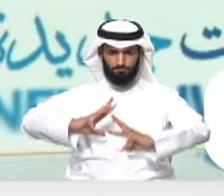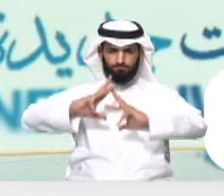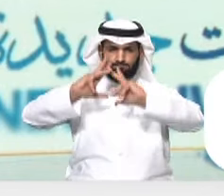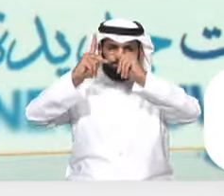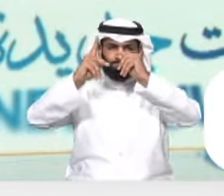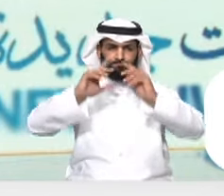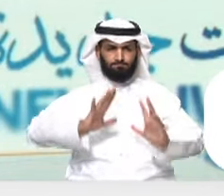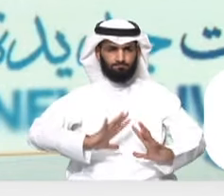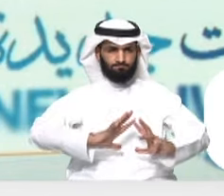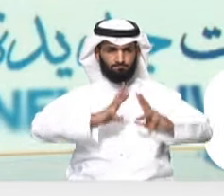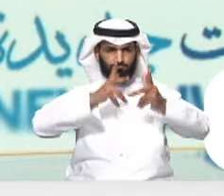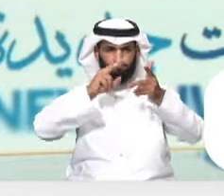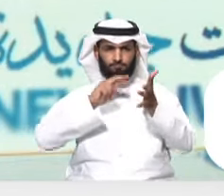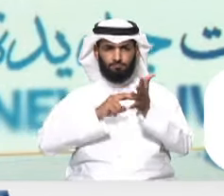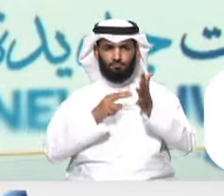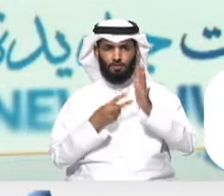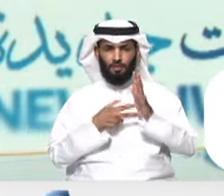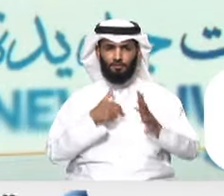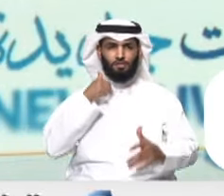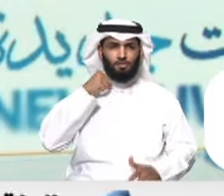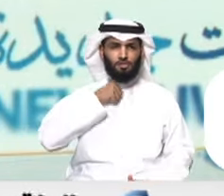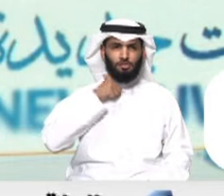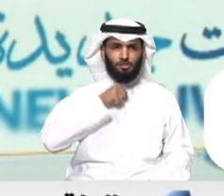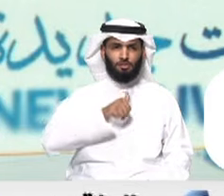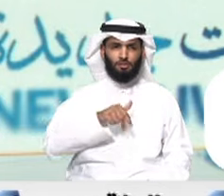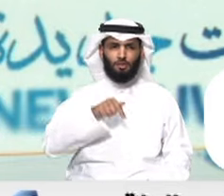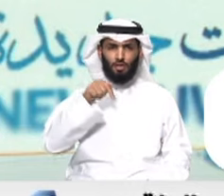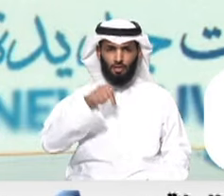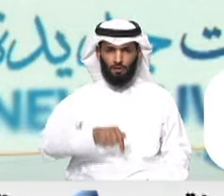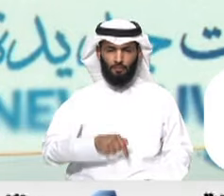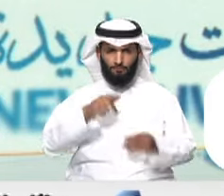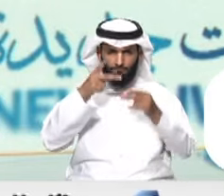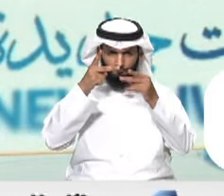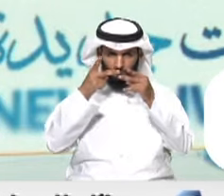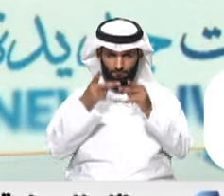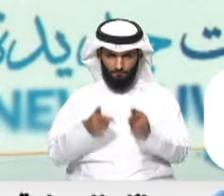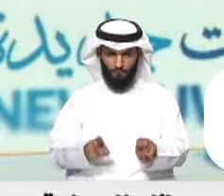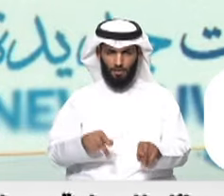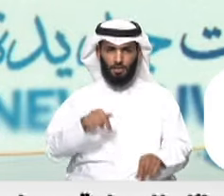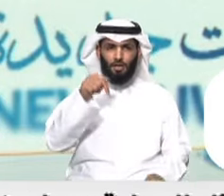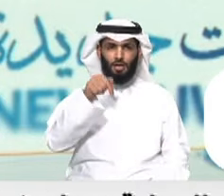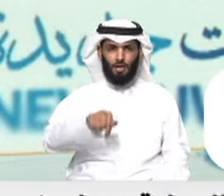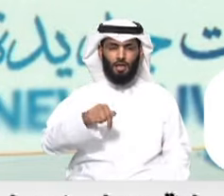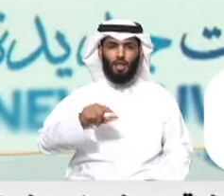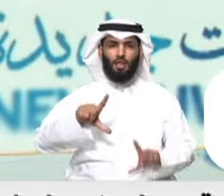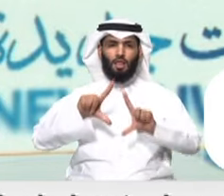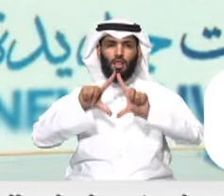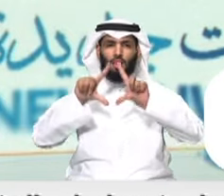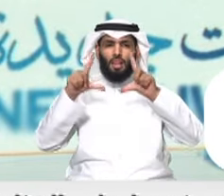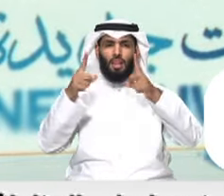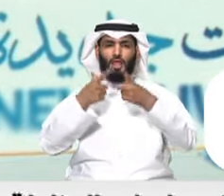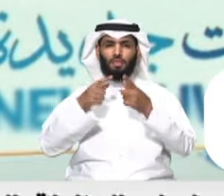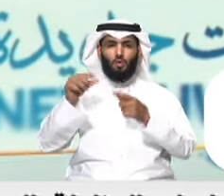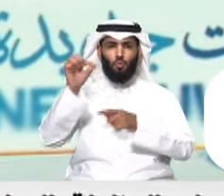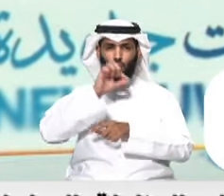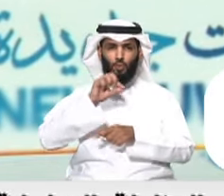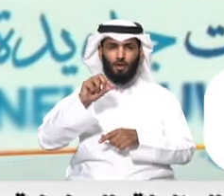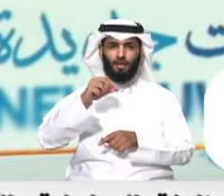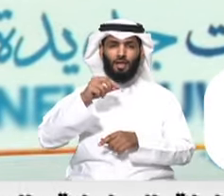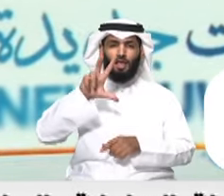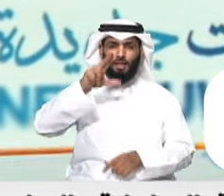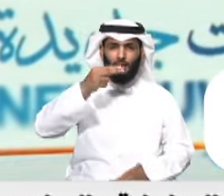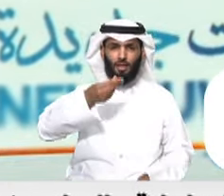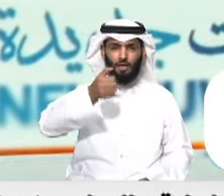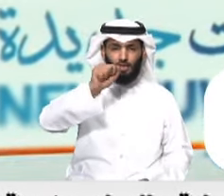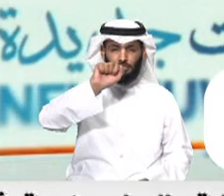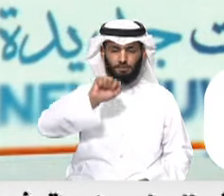فالمواقف بعجله المشاريع التنمويه ومن هذا المنطلق انجزت لجنه محافظه العاصمه في المجلس البلدي العديد